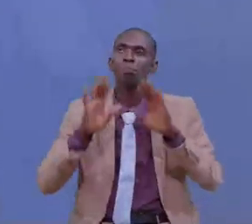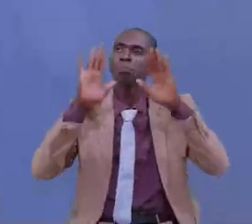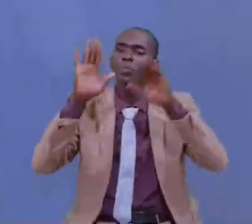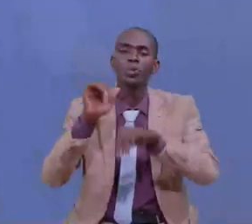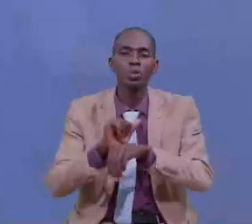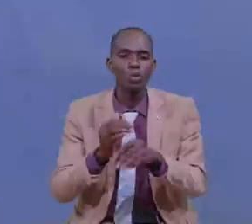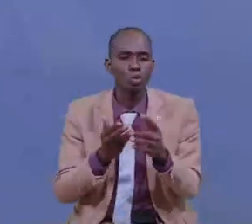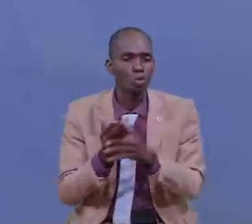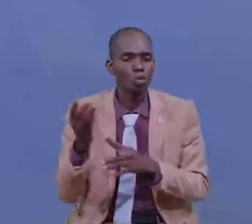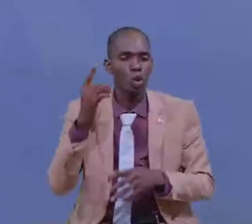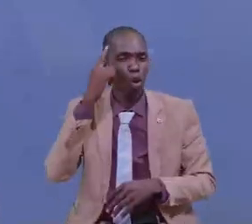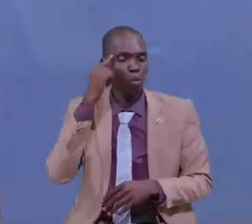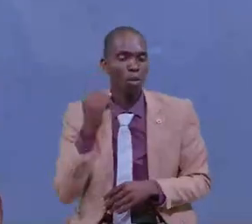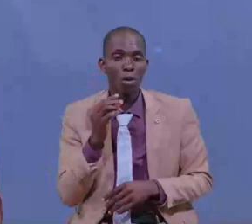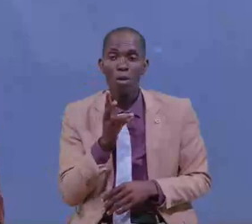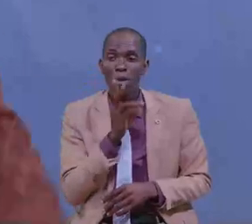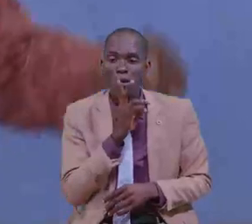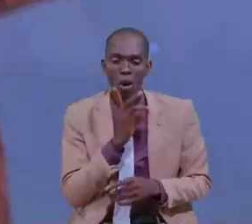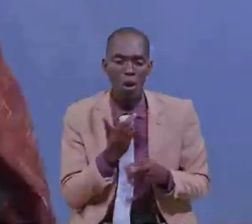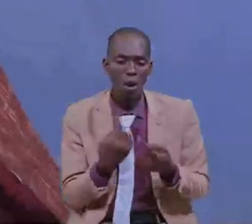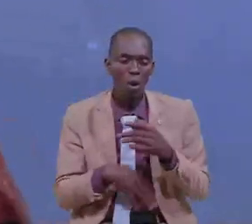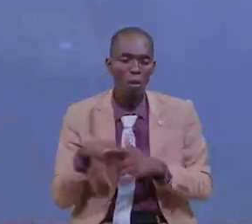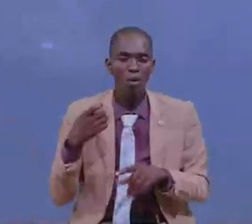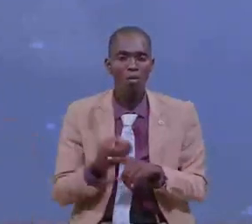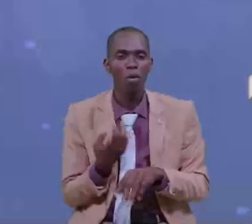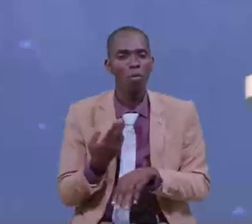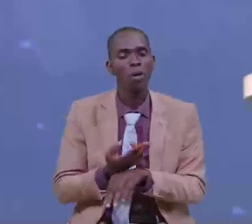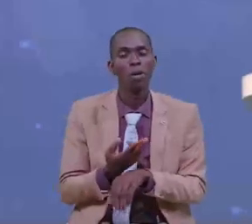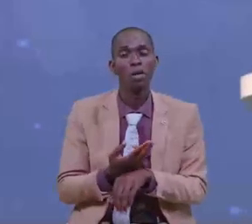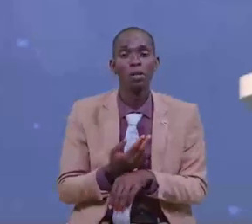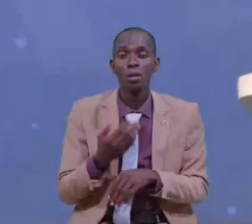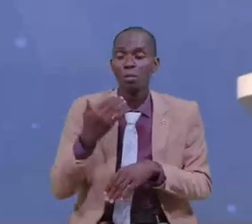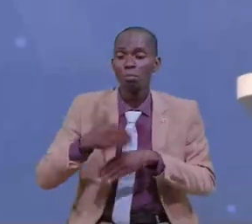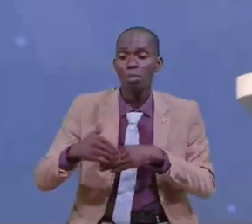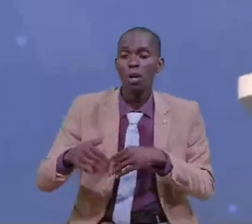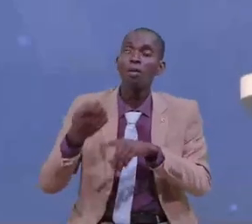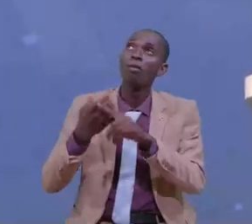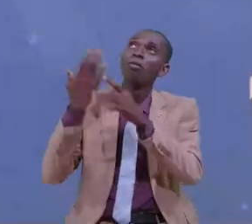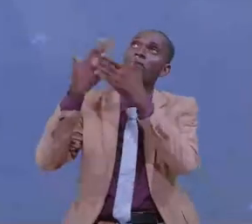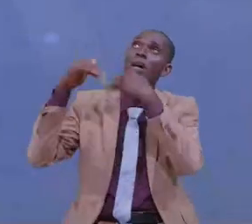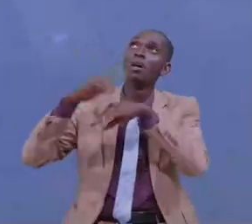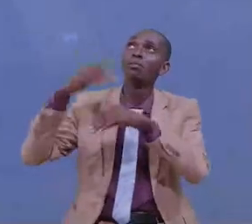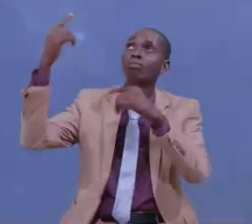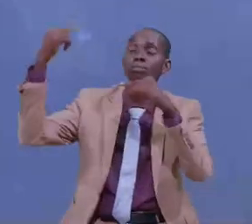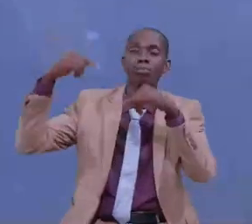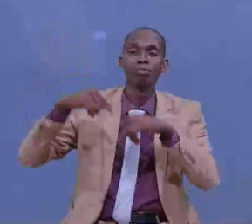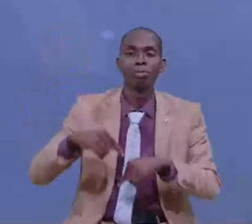Et Dieu a accompli des miracles à travers lui. L'eau est sortie du rocher. La manne est descendue du